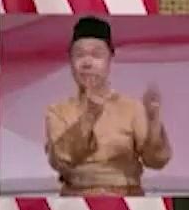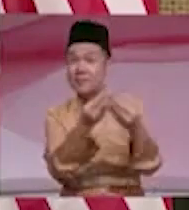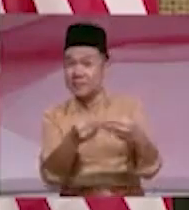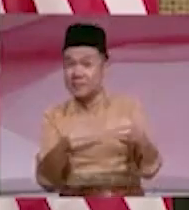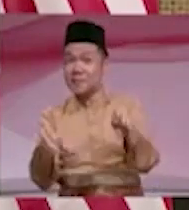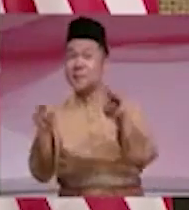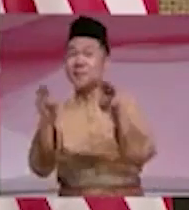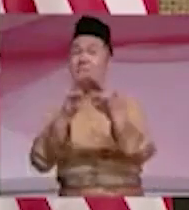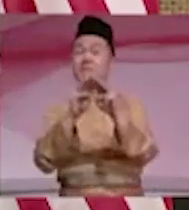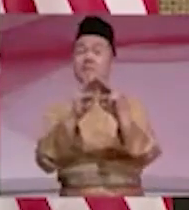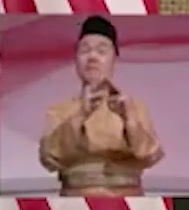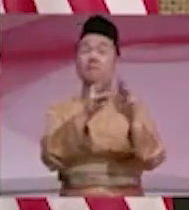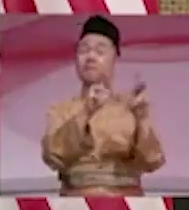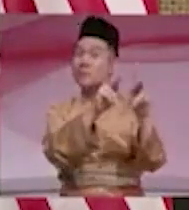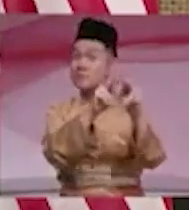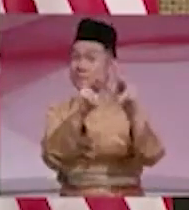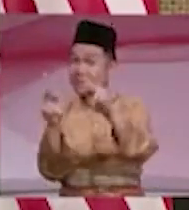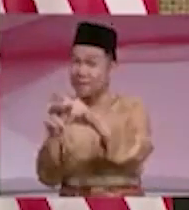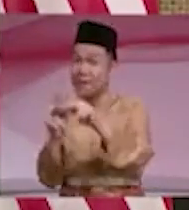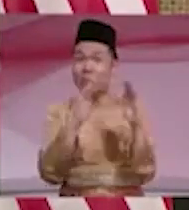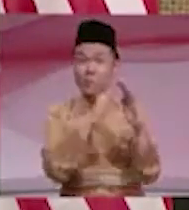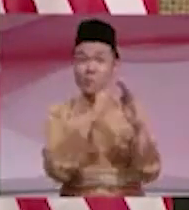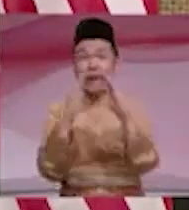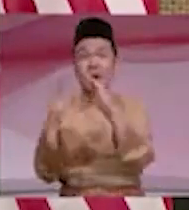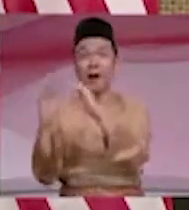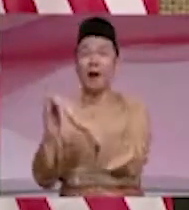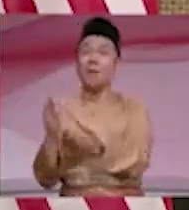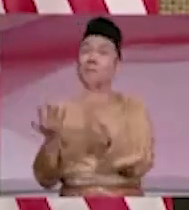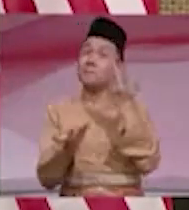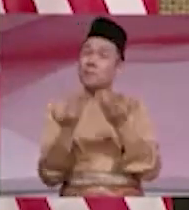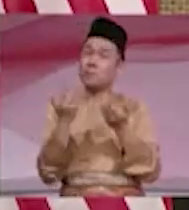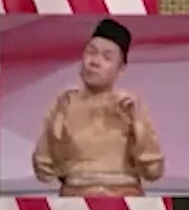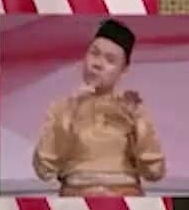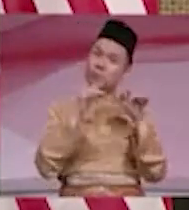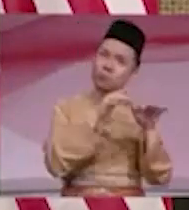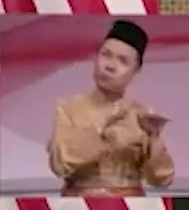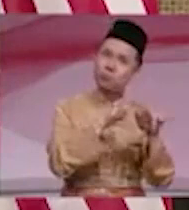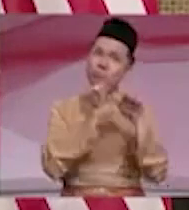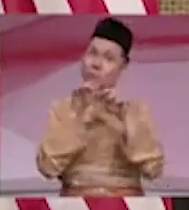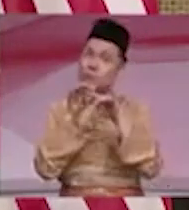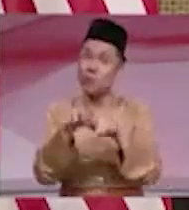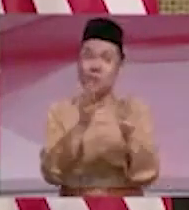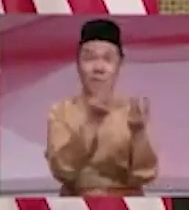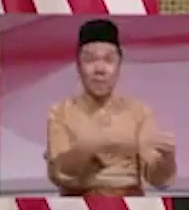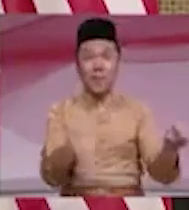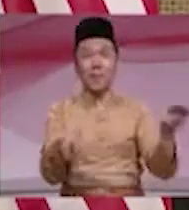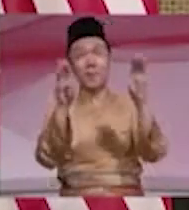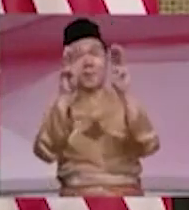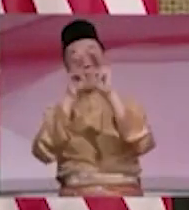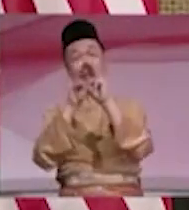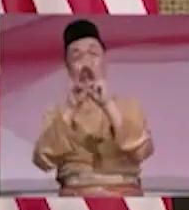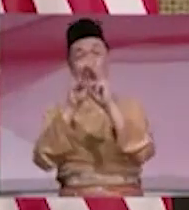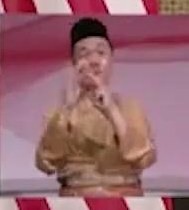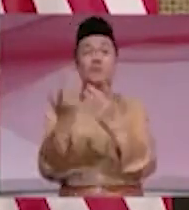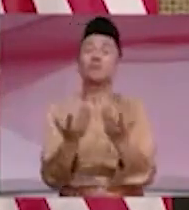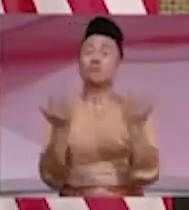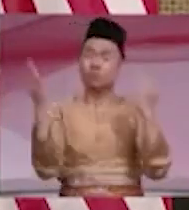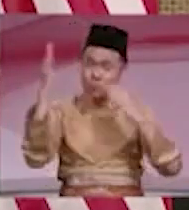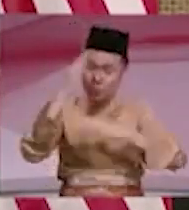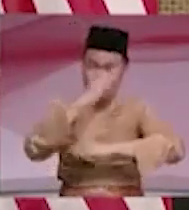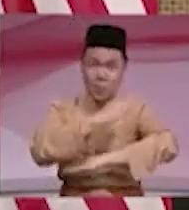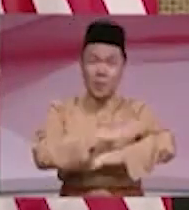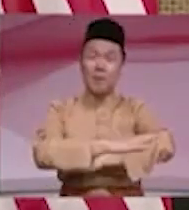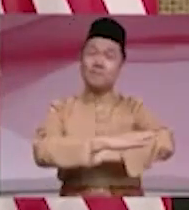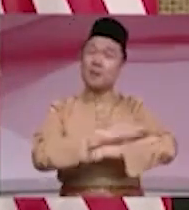kecil dan kampung-kampung akan menjadi agak sesak buka saja Space salat sunat Idul Adha